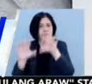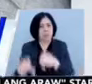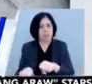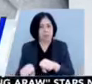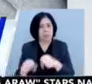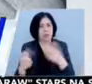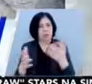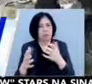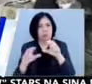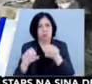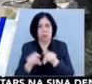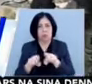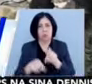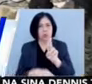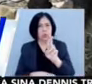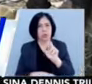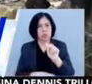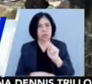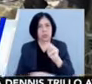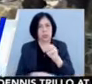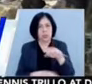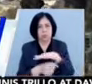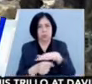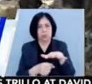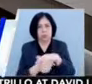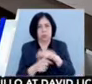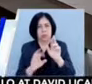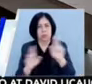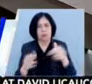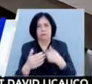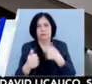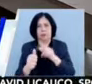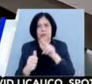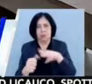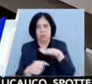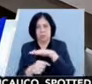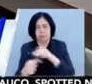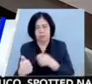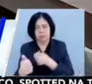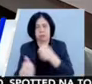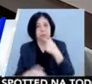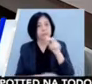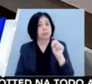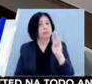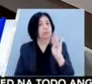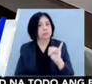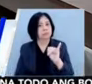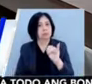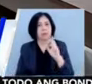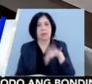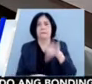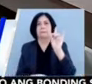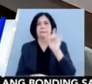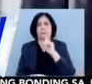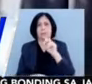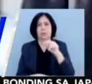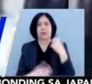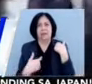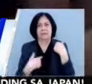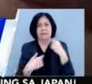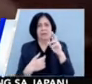ring uranium sa isang area sa ikinasang follow-up operation. Ayon sa NBI, nagpositibo sa pagiging radioactive ang mga suspect